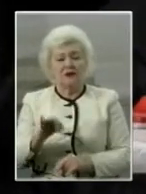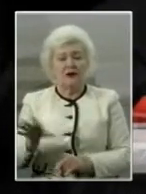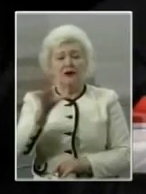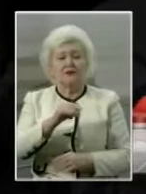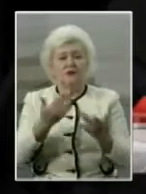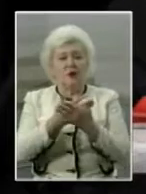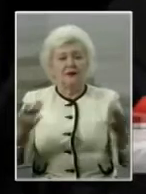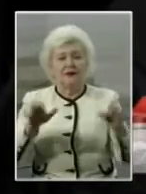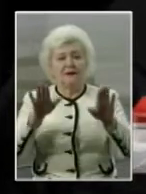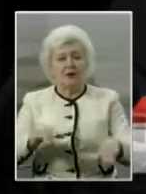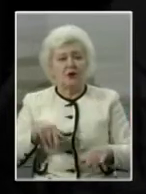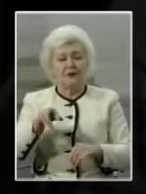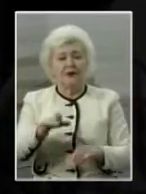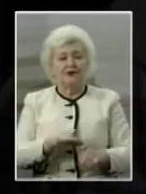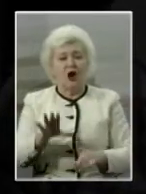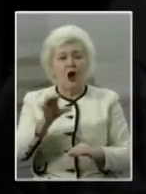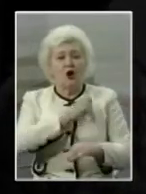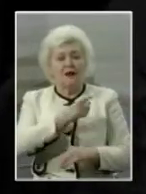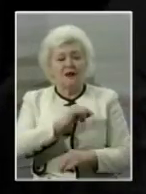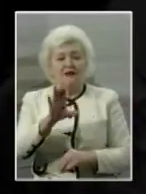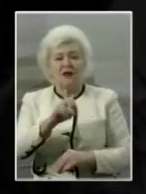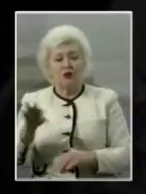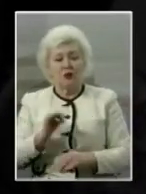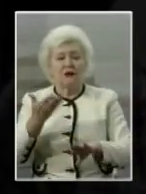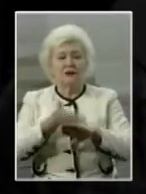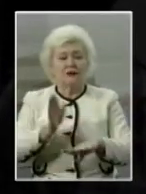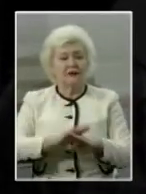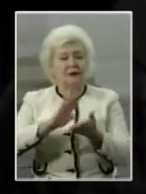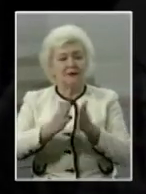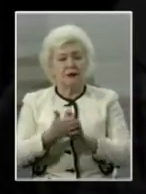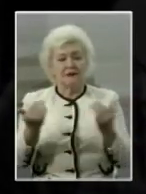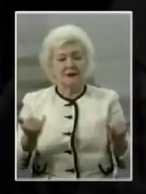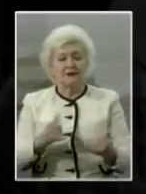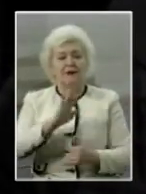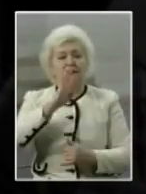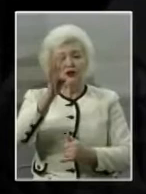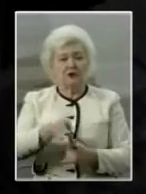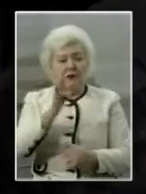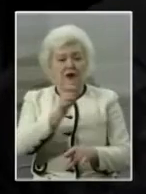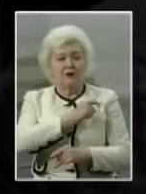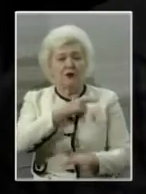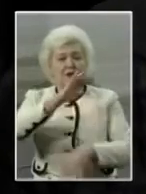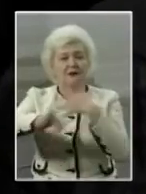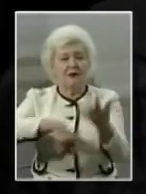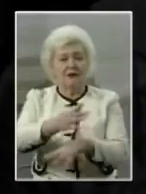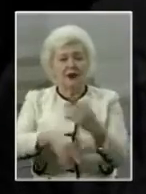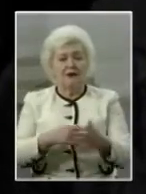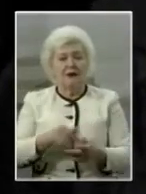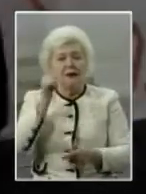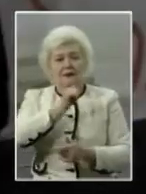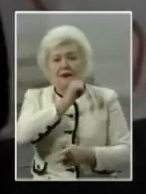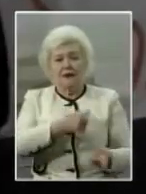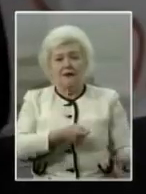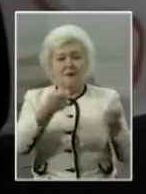у різних містах вийшли на акцію «Одеса СОС». Там складна ситуація зараз. Четвертий рік поспіль в Одесі хаос. Нелегальні